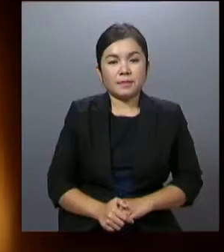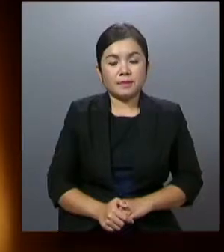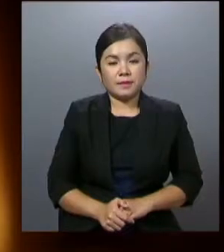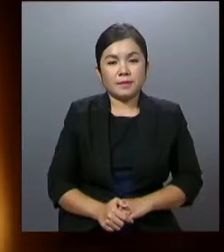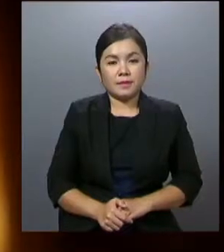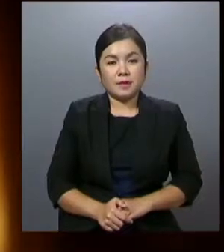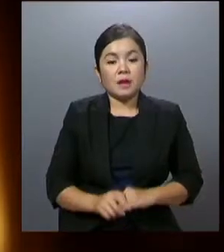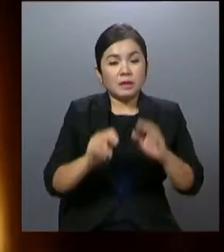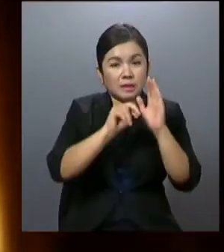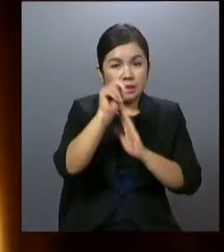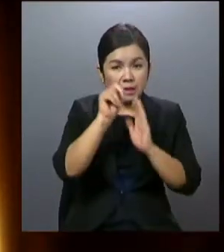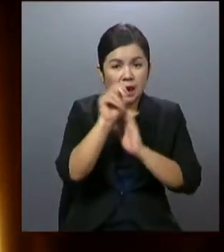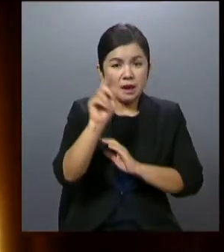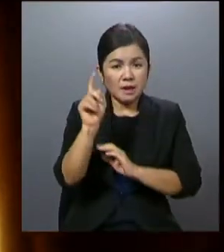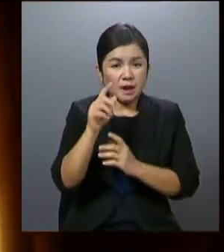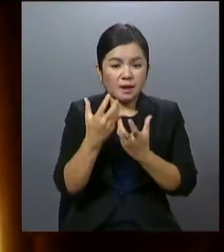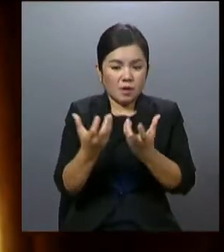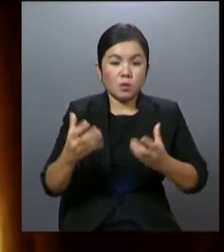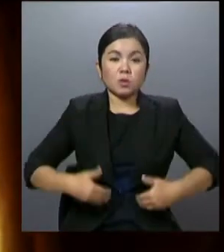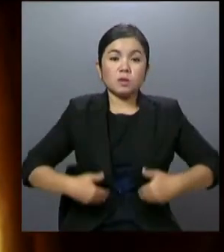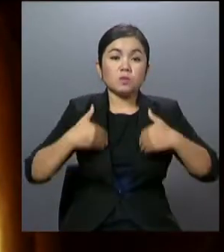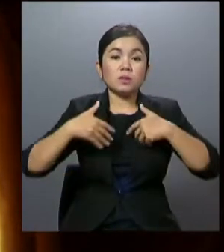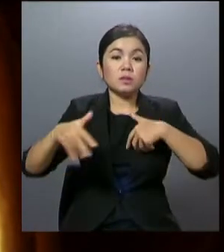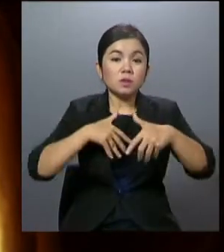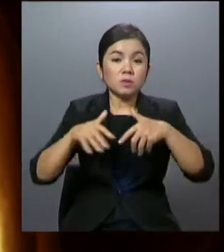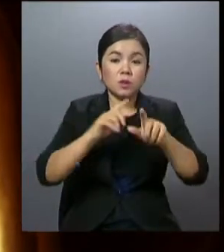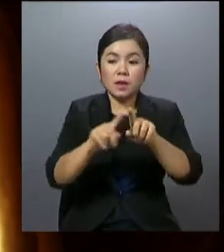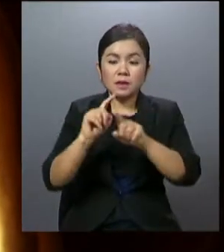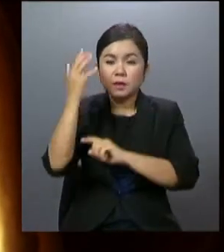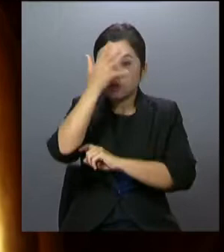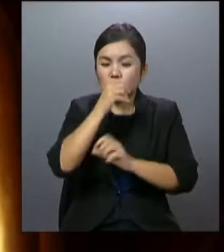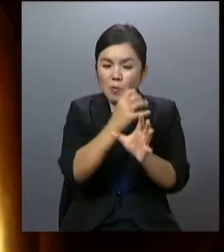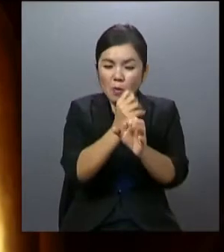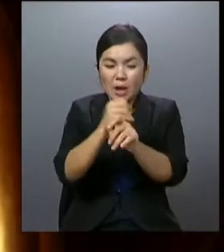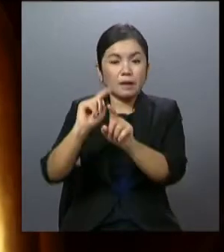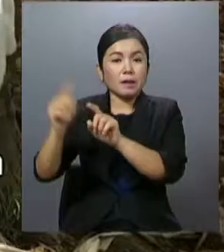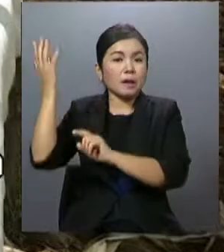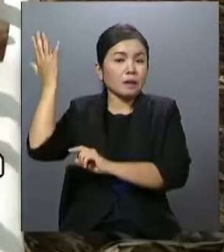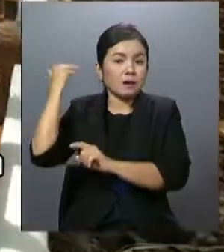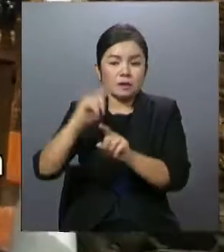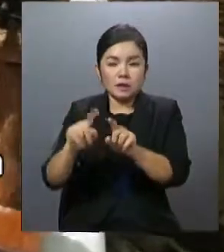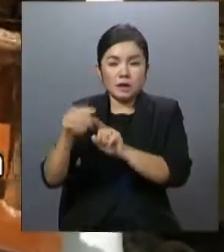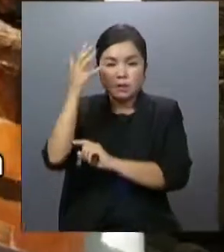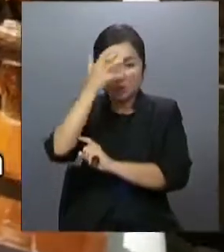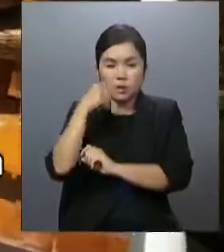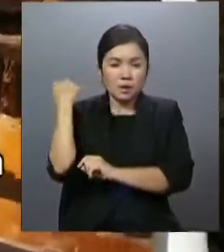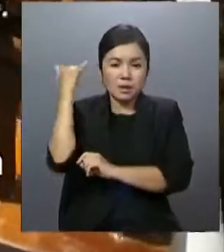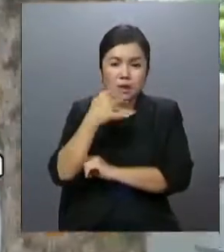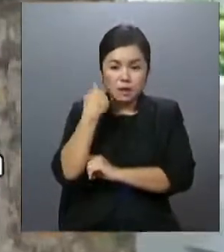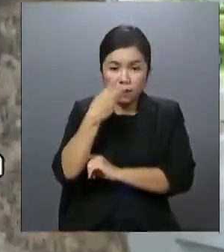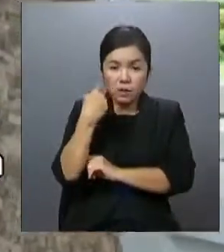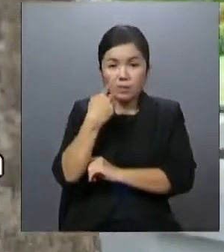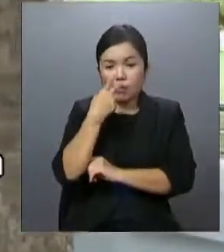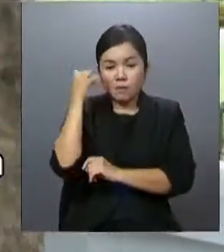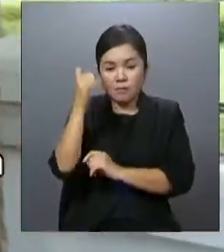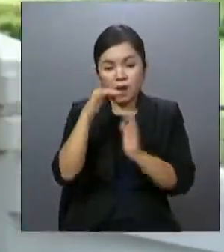นานเป็นจังหวัดตีมากมายไปด้วยวิถีชีวิตและศิลปะวัฒนธรรมอันเก่าแก่ถ้าไขแวะชมจังหวัดนานก็ต้องหา